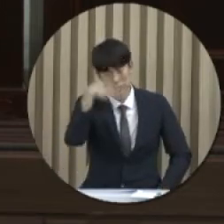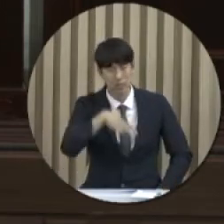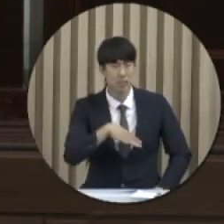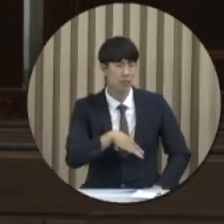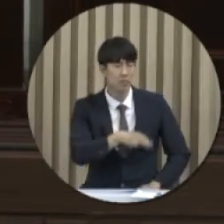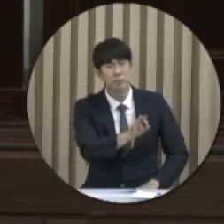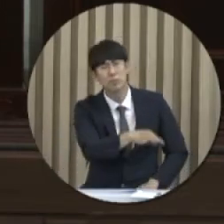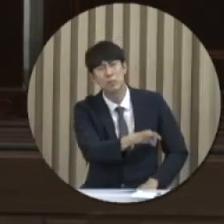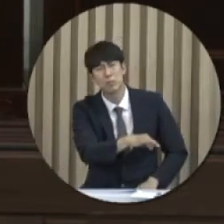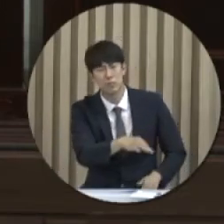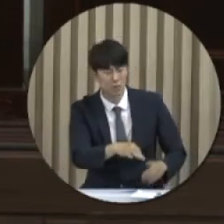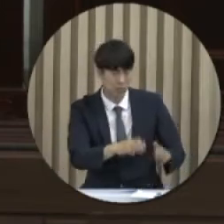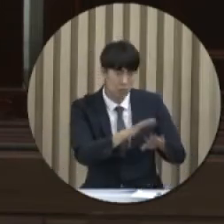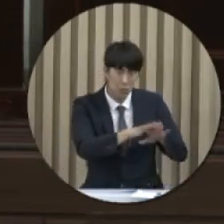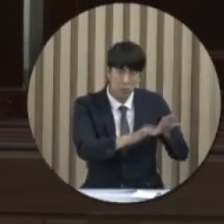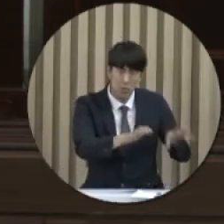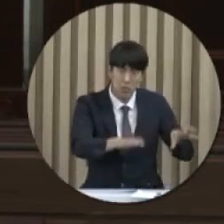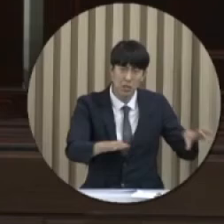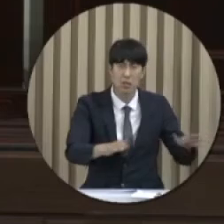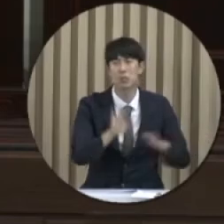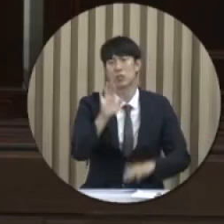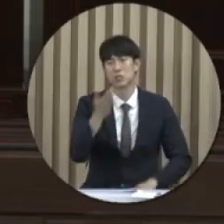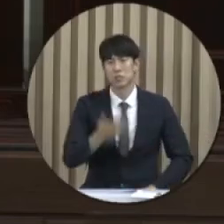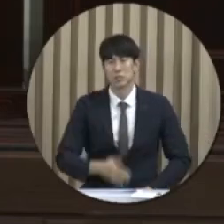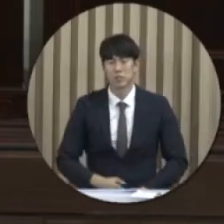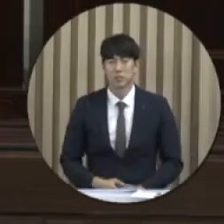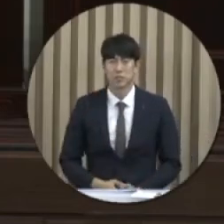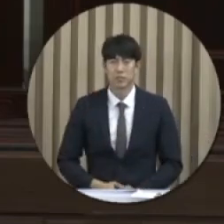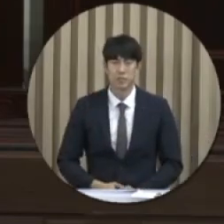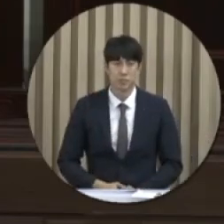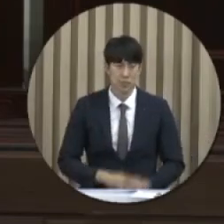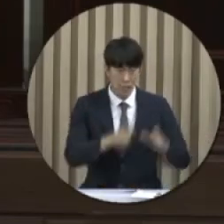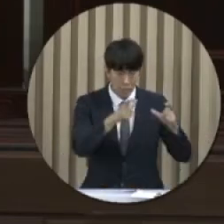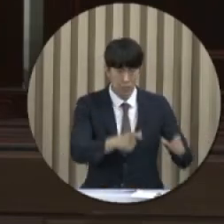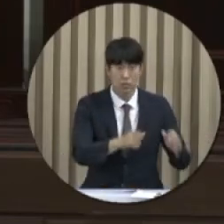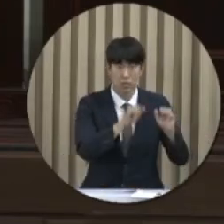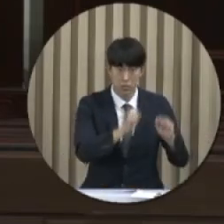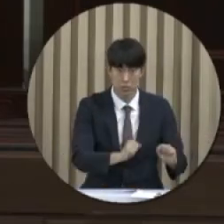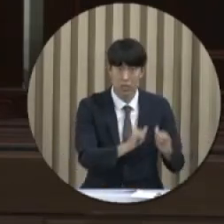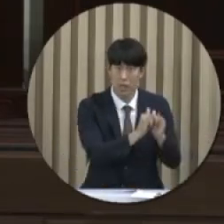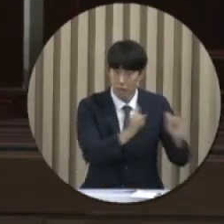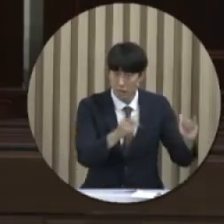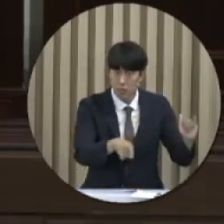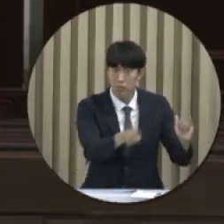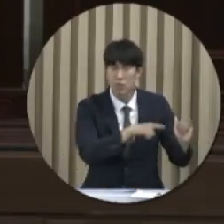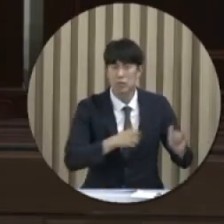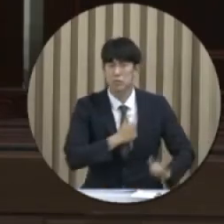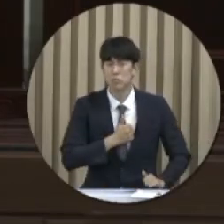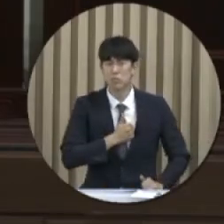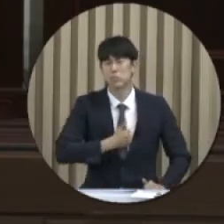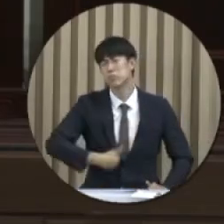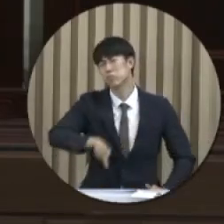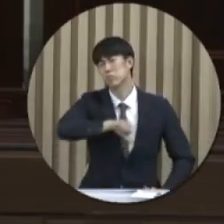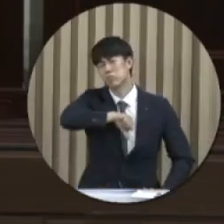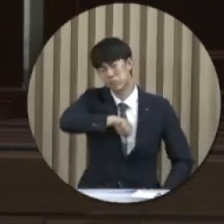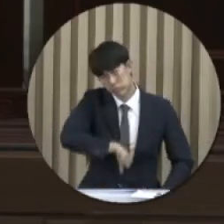동네로 남게 되었습니다. 지역 주민들의 자존감은 바닥으로 떨어지게